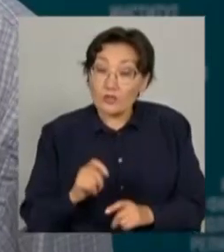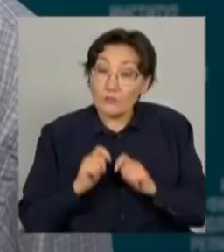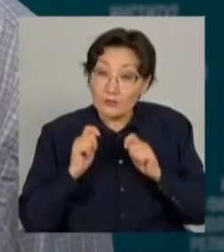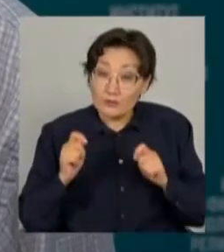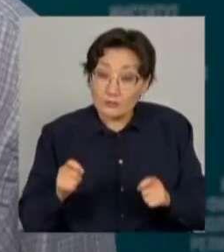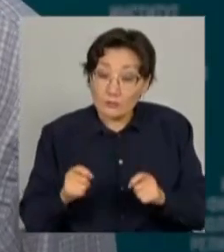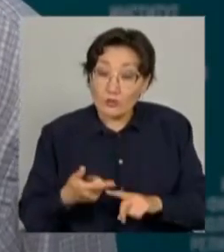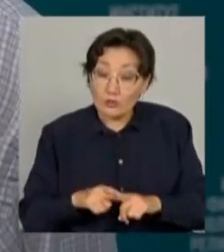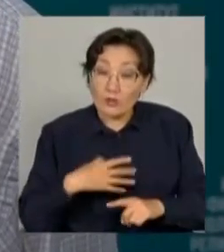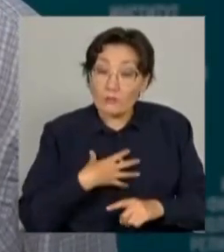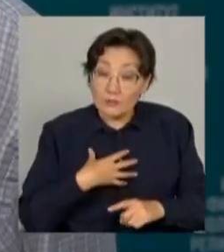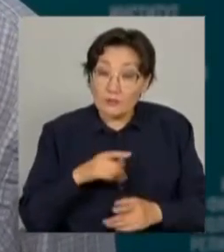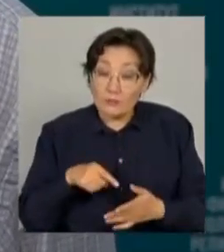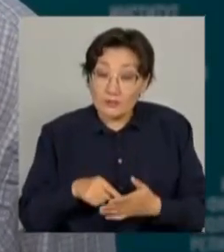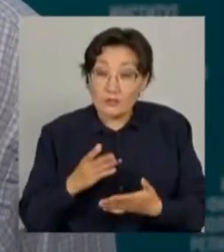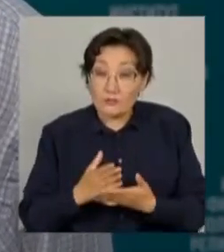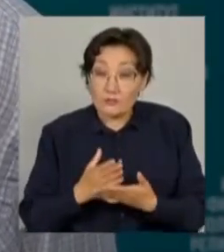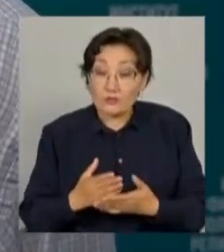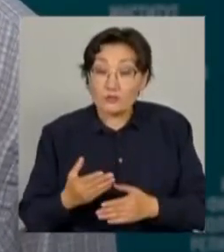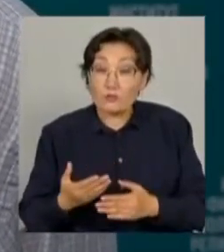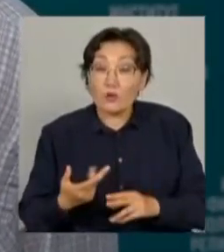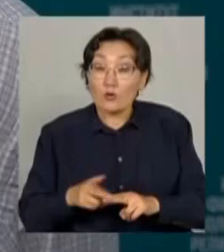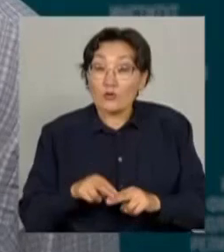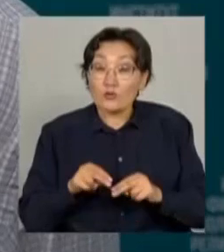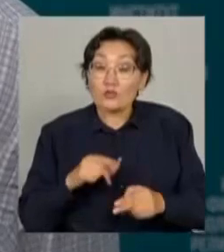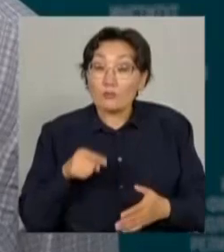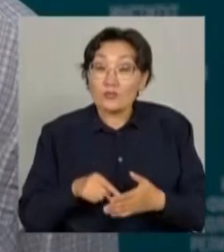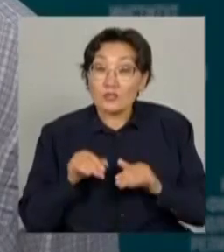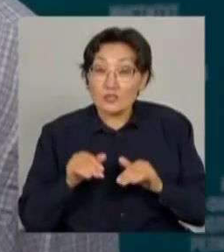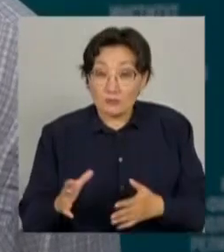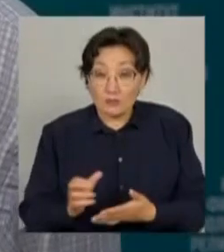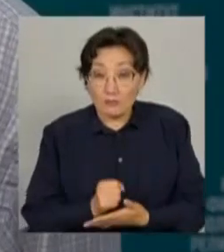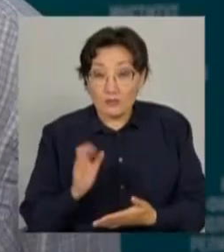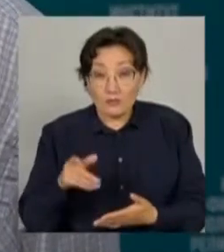өзекті мәселе. Ол күн тәртібінен түспейді, жақында сол да оң шешімін табар деп ойлаймыз.